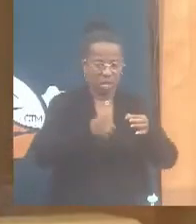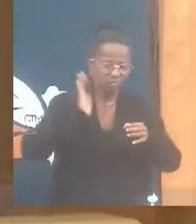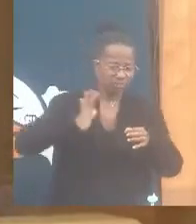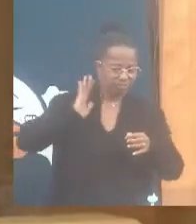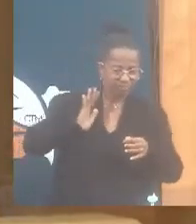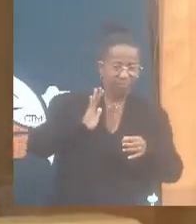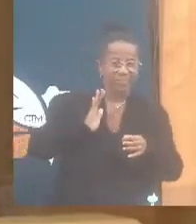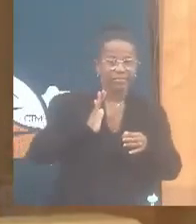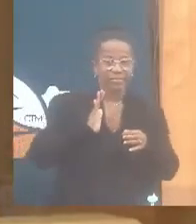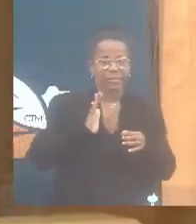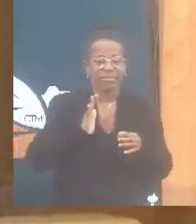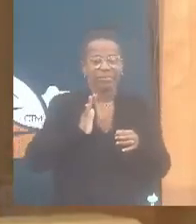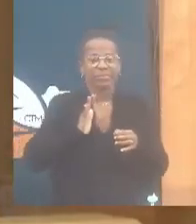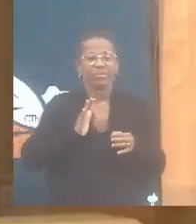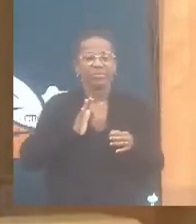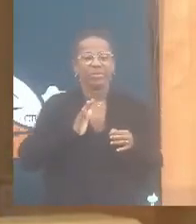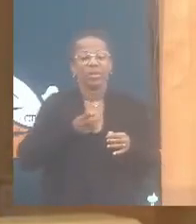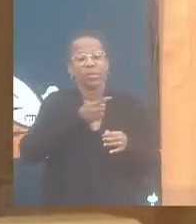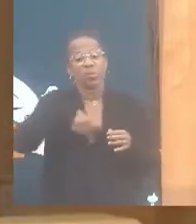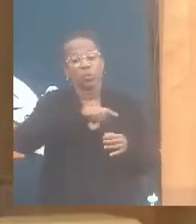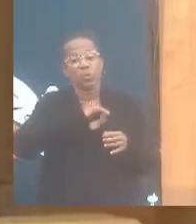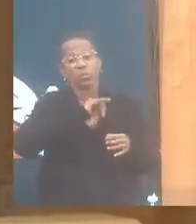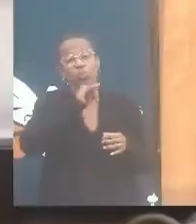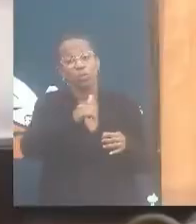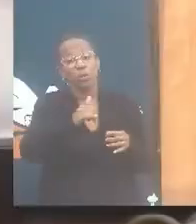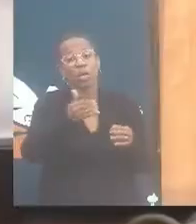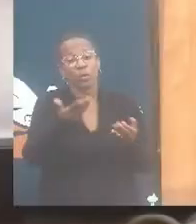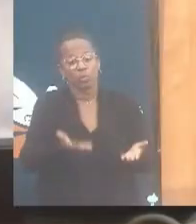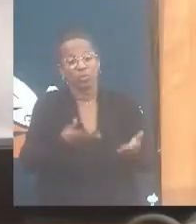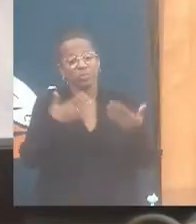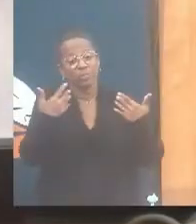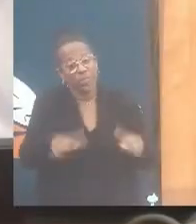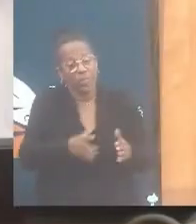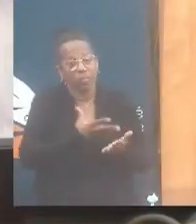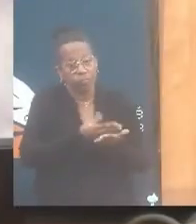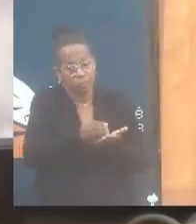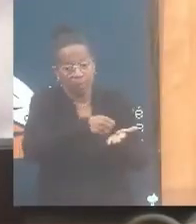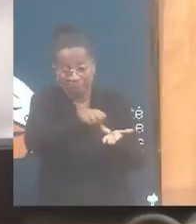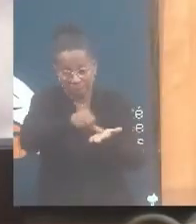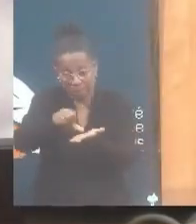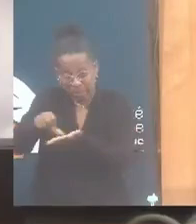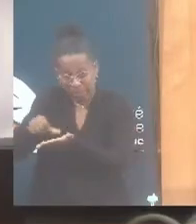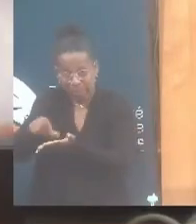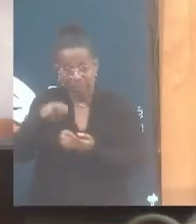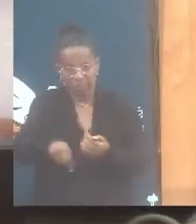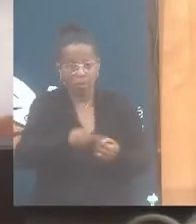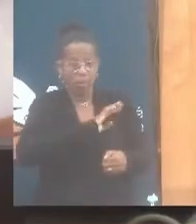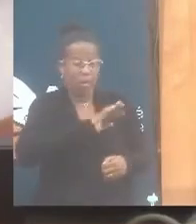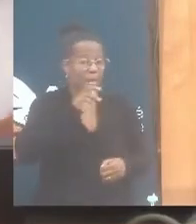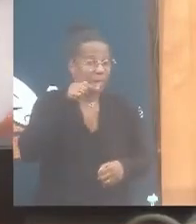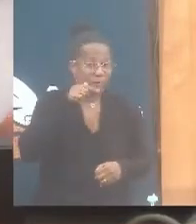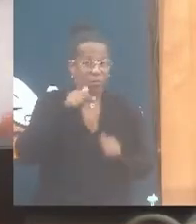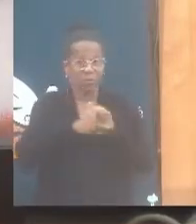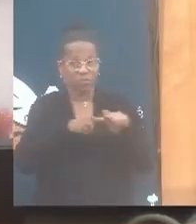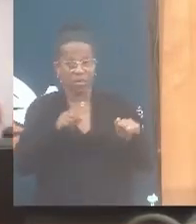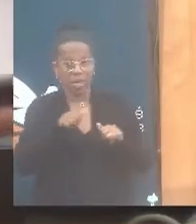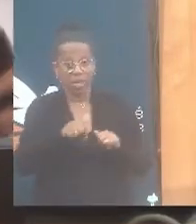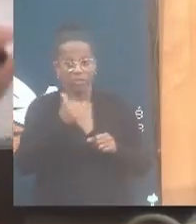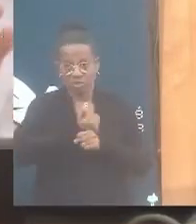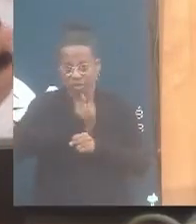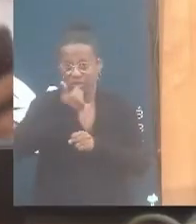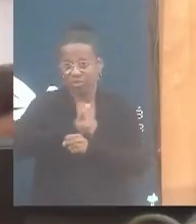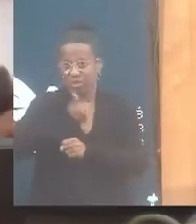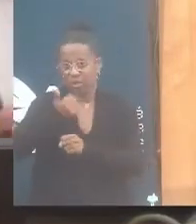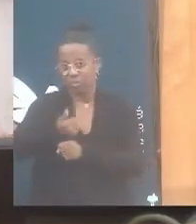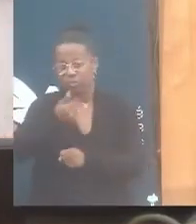antérieurs que nous devons justement éponger par les efforts que nous faisons chaque année